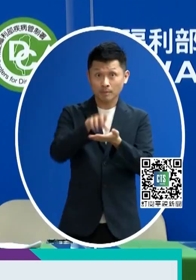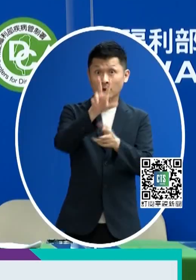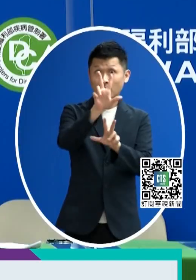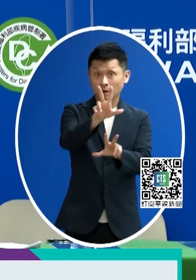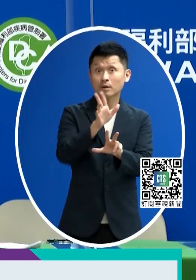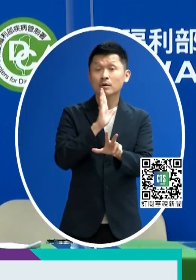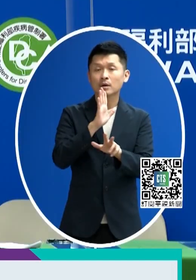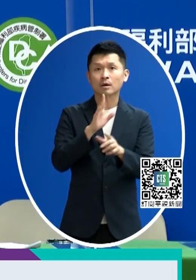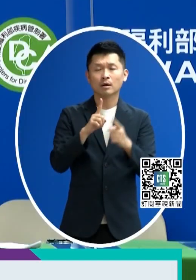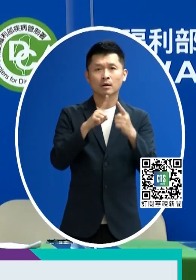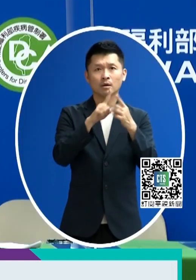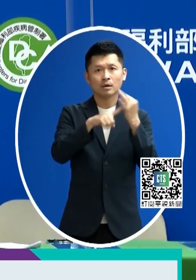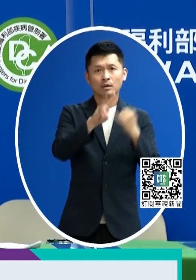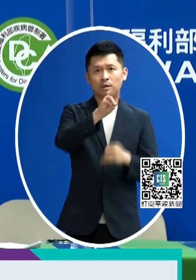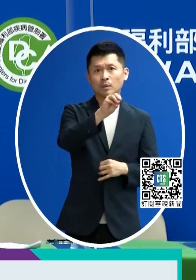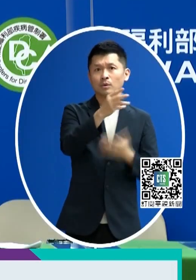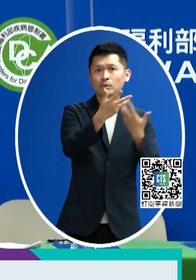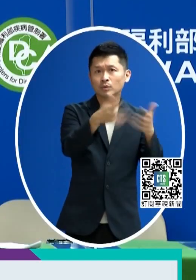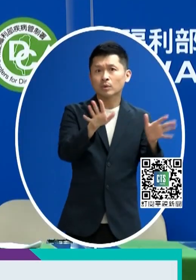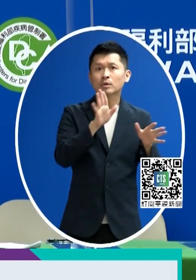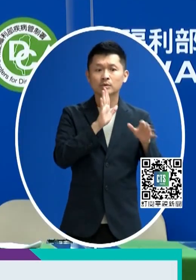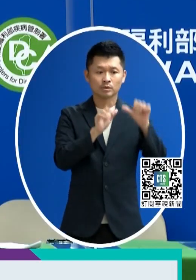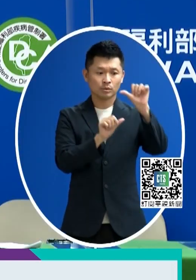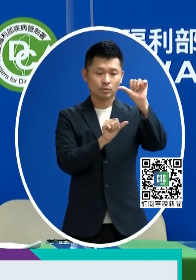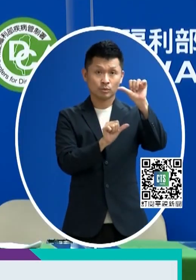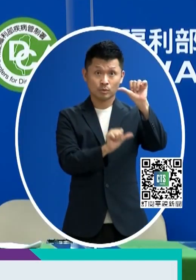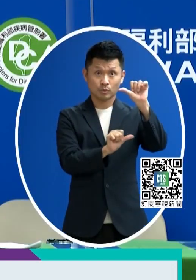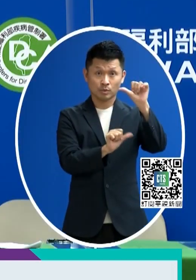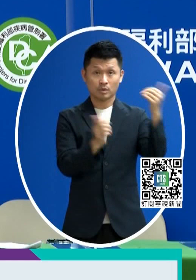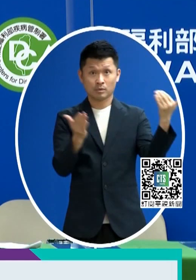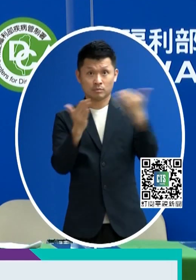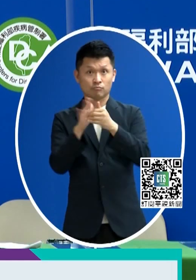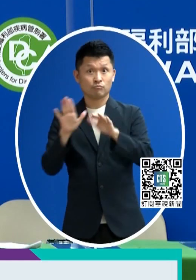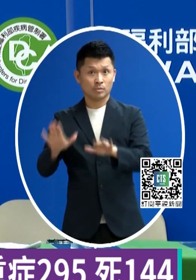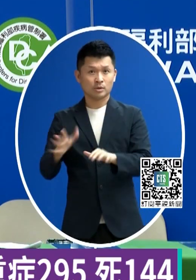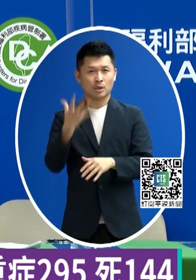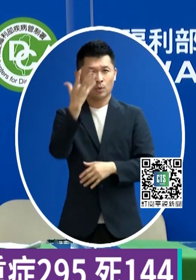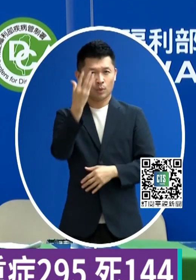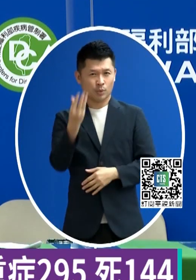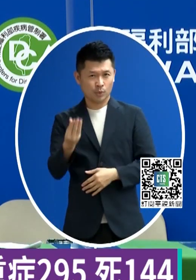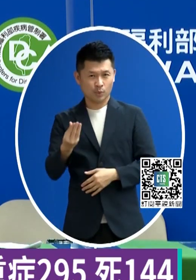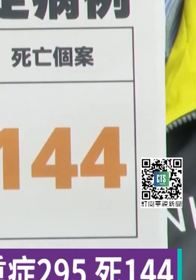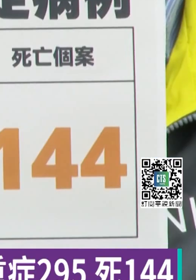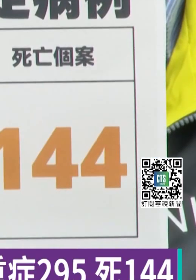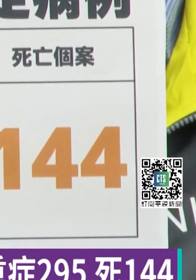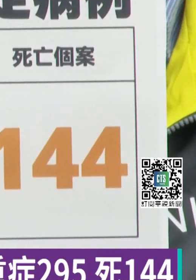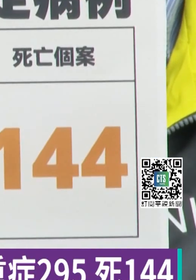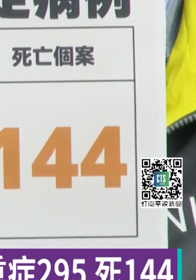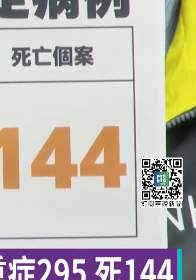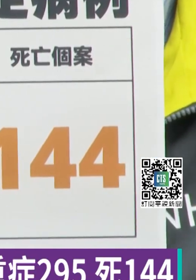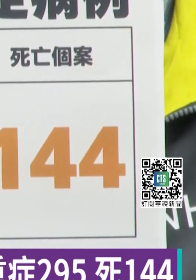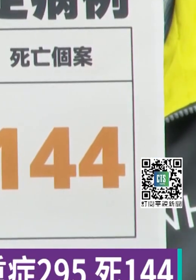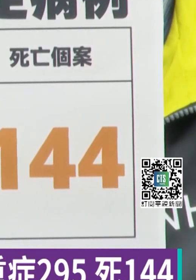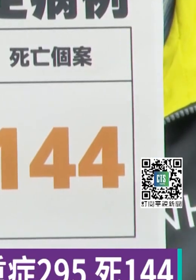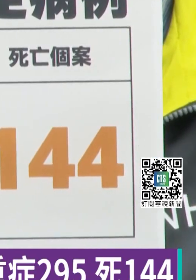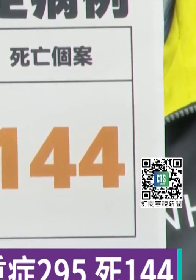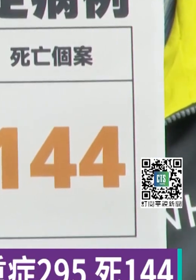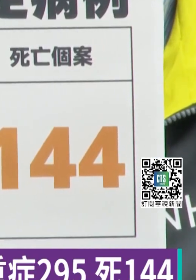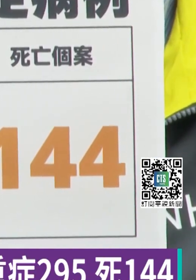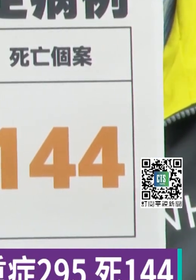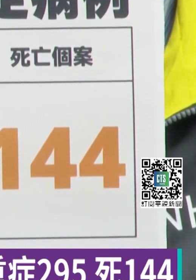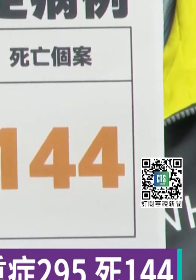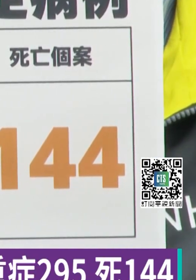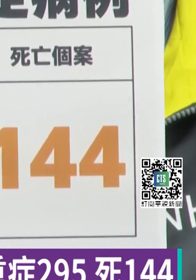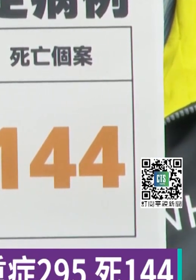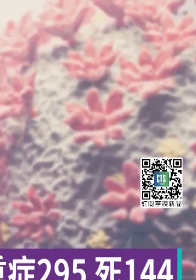35,596，3万多例是就这个5月5号以来目前是最低点。 本土疫情持续趋缓，但是确诊数比前一天一